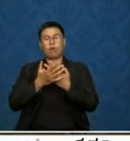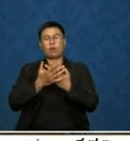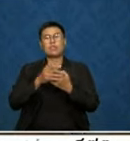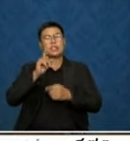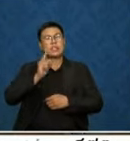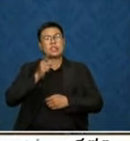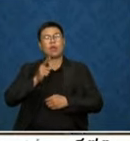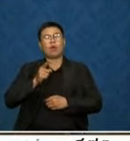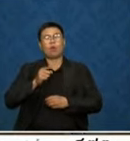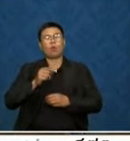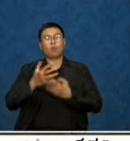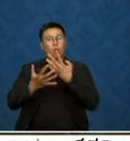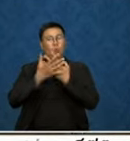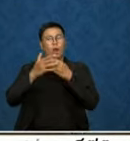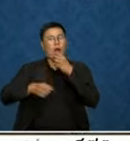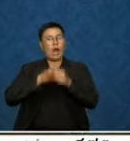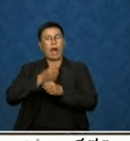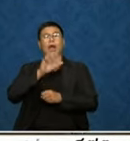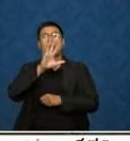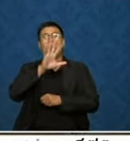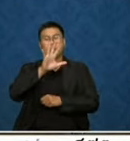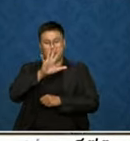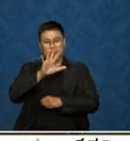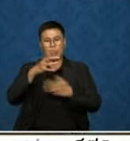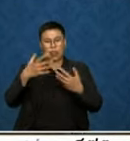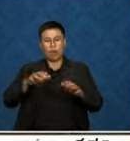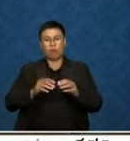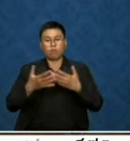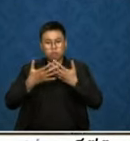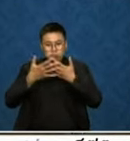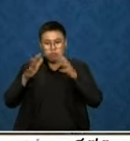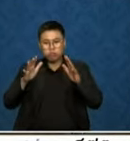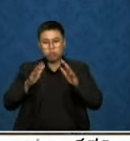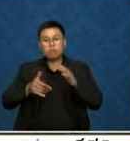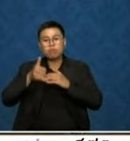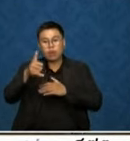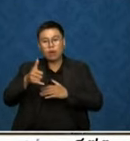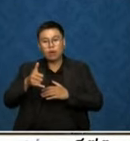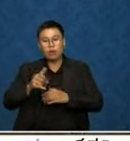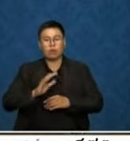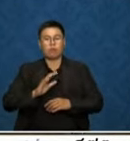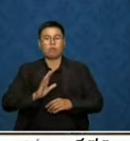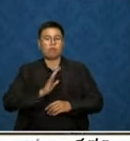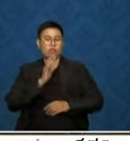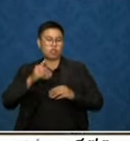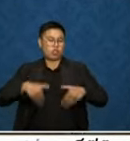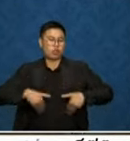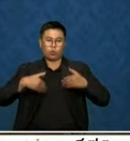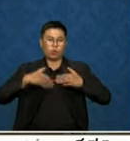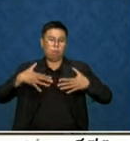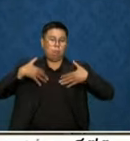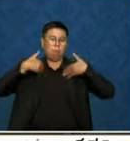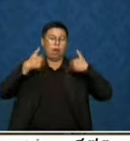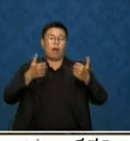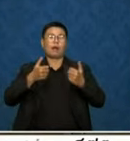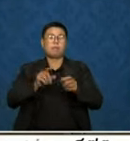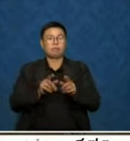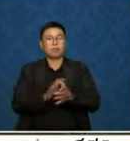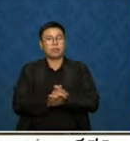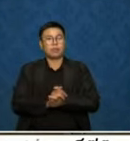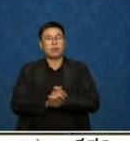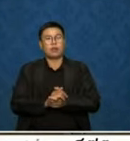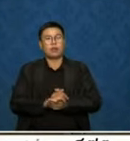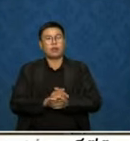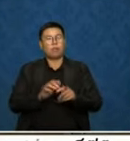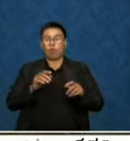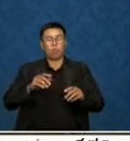กิน5ปีแล้วไงรู้ไหมครับก็ออกมาใช้ชีวิตหรูหราเหมือนเดิมเหมือนที่ท่านบอสศาสตราพูดเมื่อกี้ใช่เล